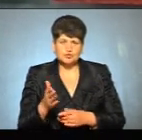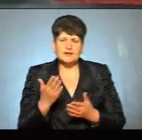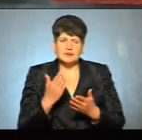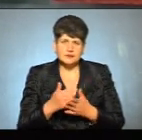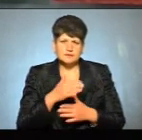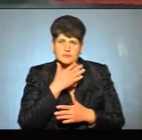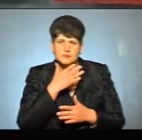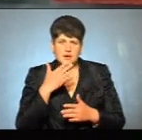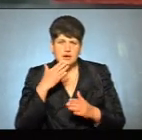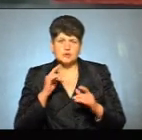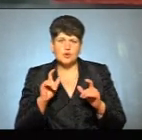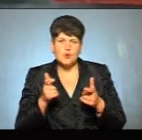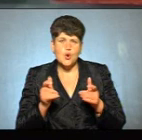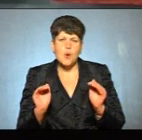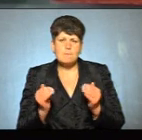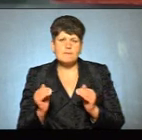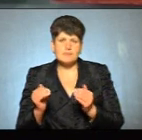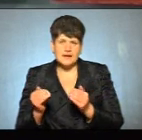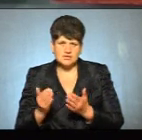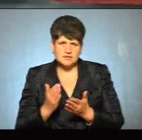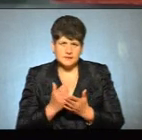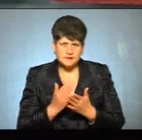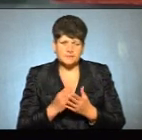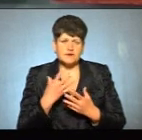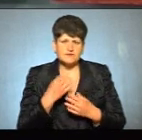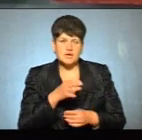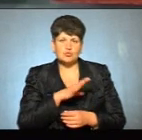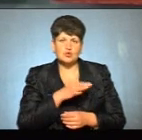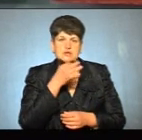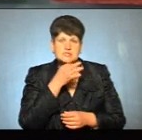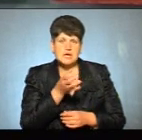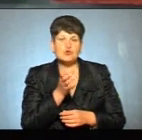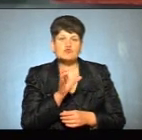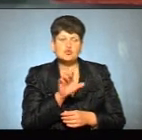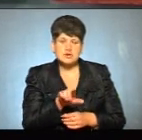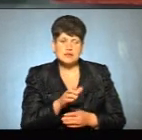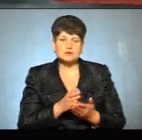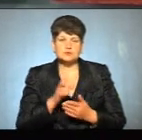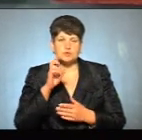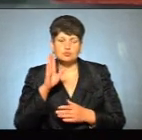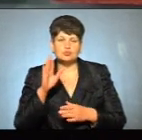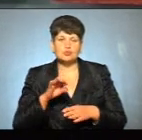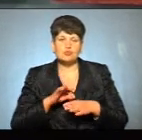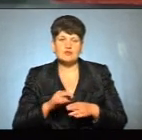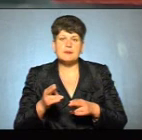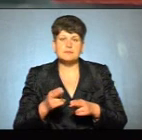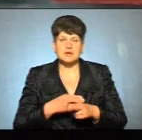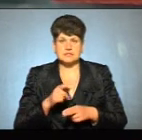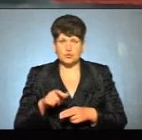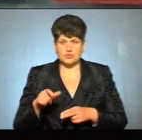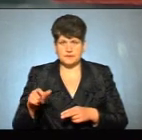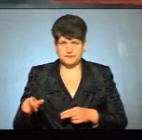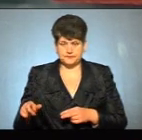ряд обмежень, які будуть існувати. Зокрема, як вже от було сказано в сюжеті, богослужіння будуть відбуватися без парафіян. Парафіяни